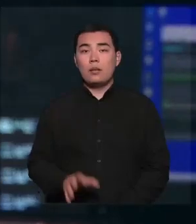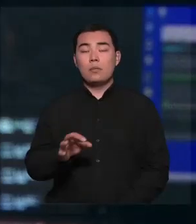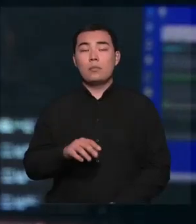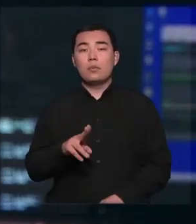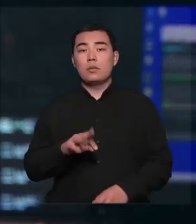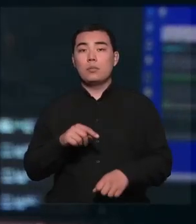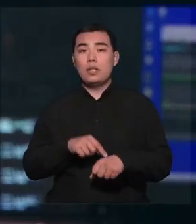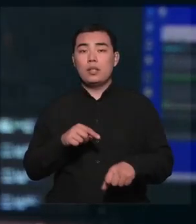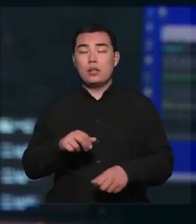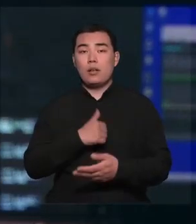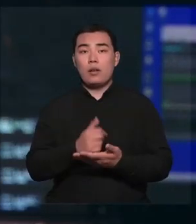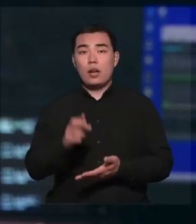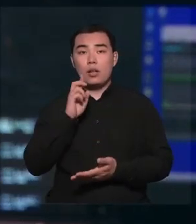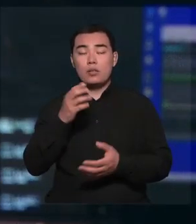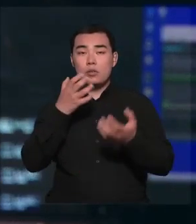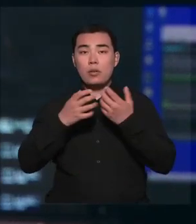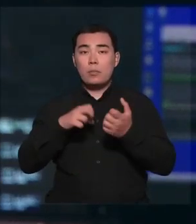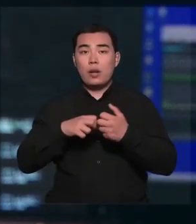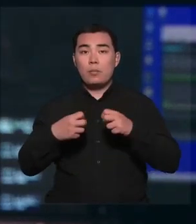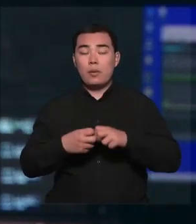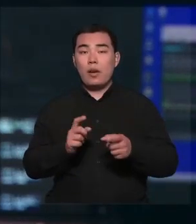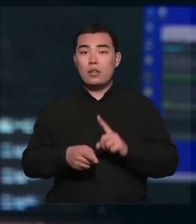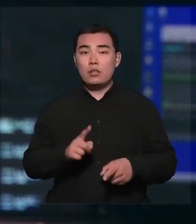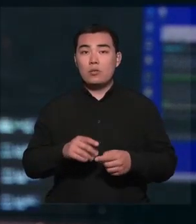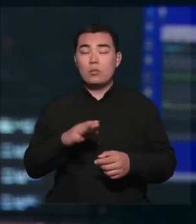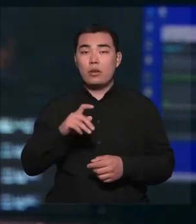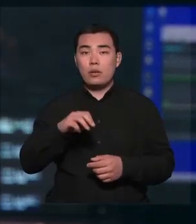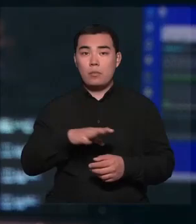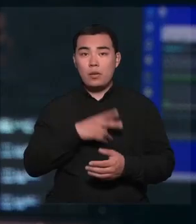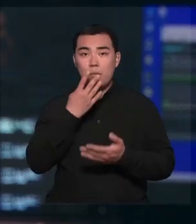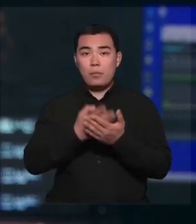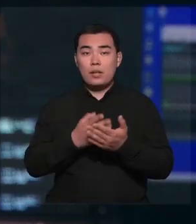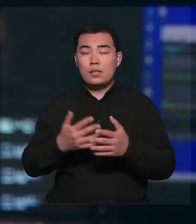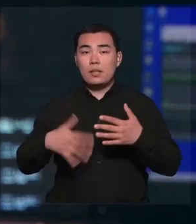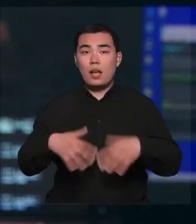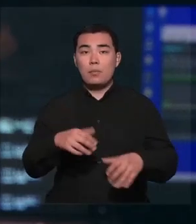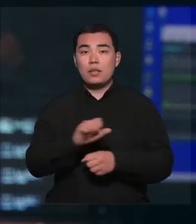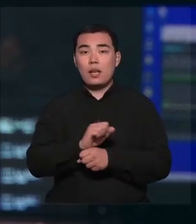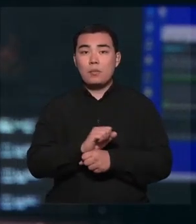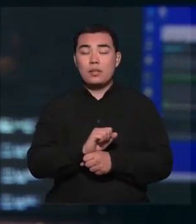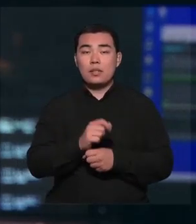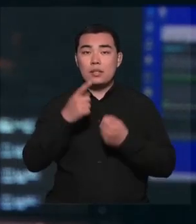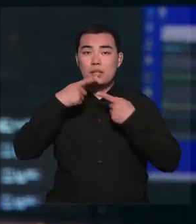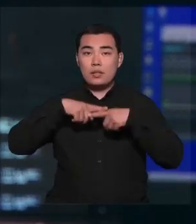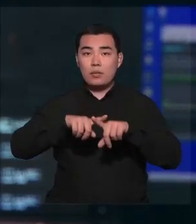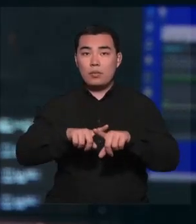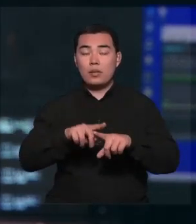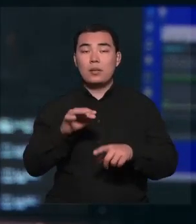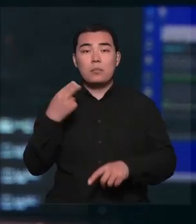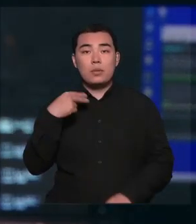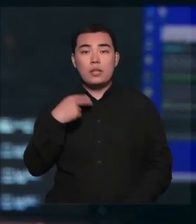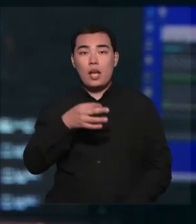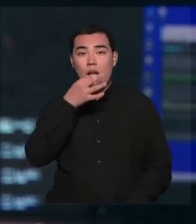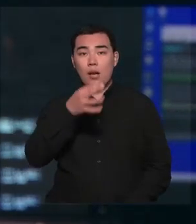По мнению главы государства, одной из серьезных проблем отечественного туризма также является слабая транспортная инфраструктура.